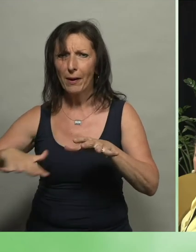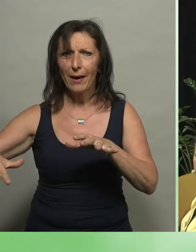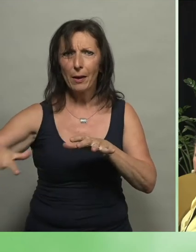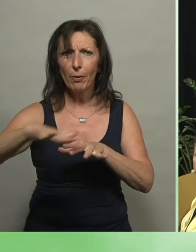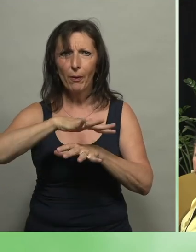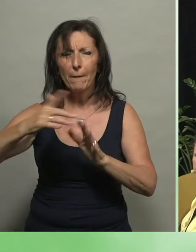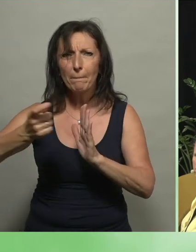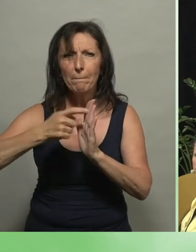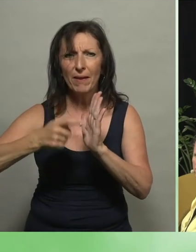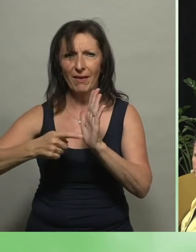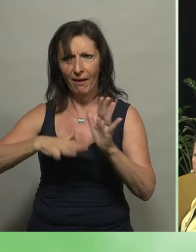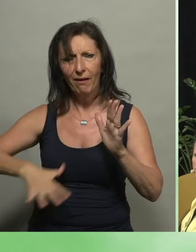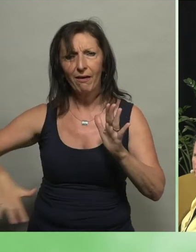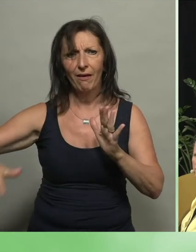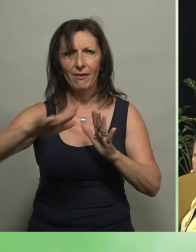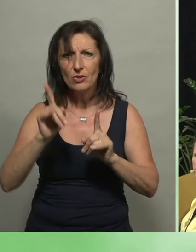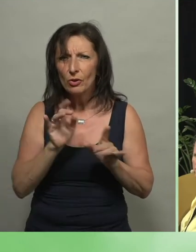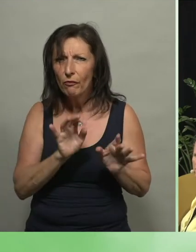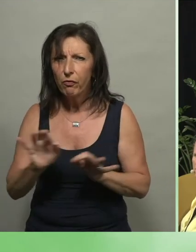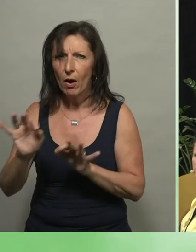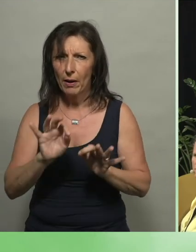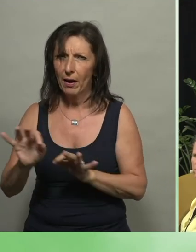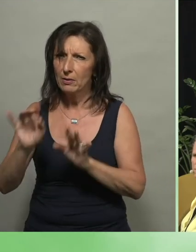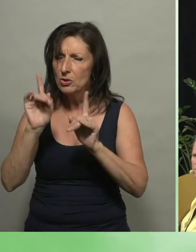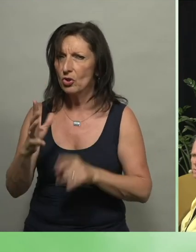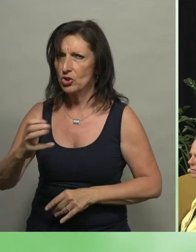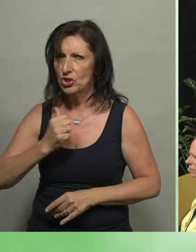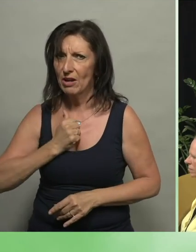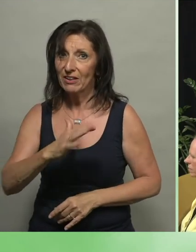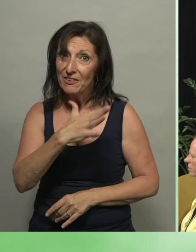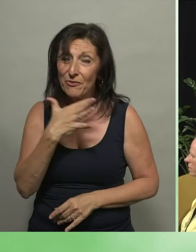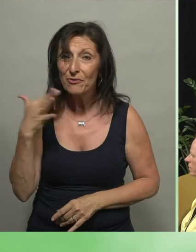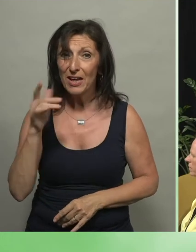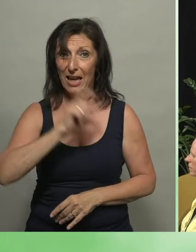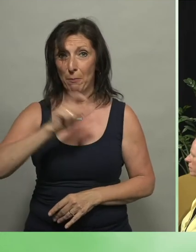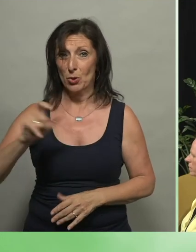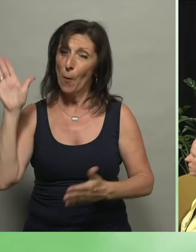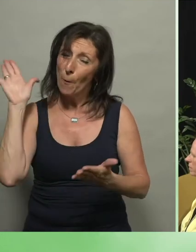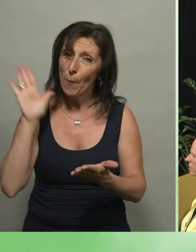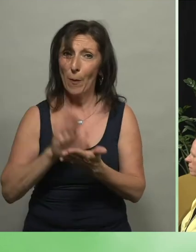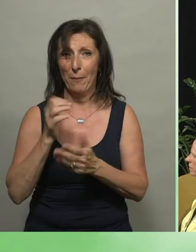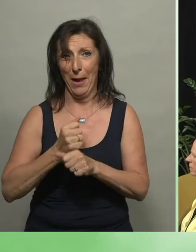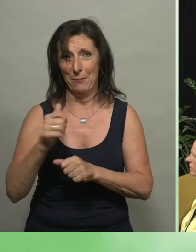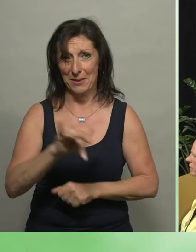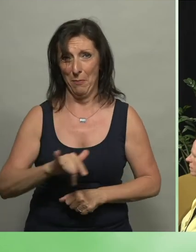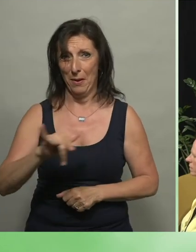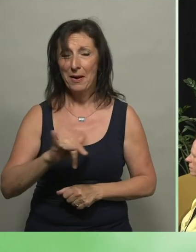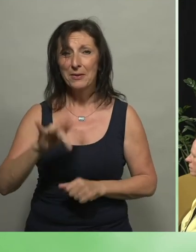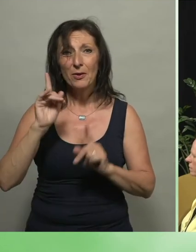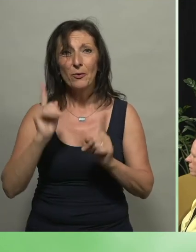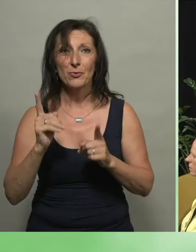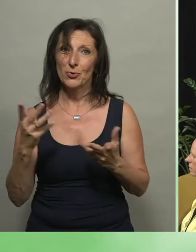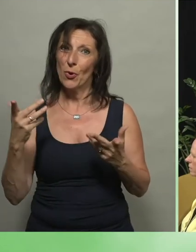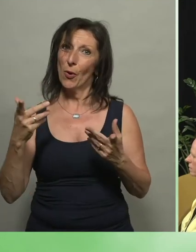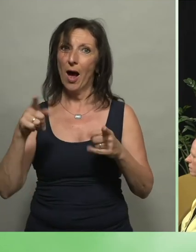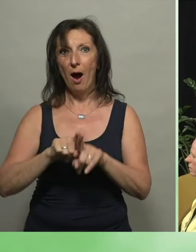das Arbeitsumfeld so zu gestalten, dass es gelingt, möglichst viele im Arbeitsleben zu halten und daraus auch